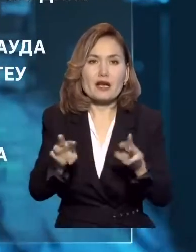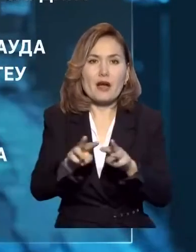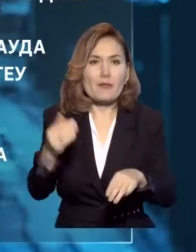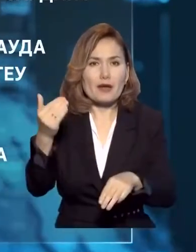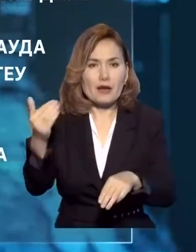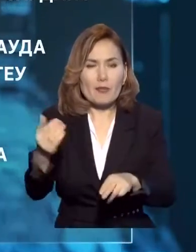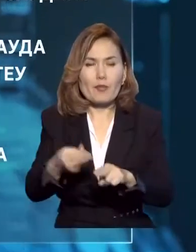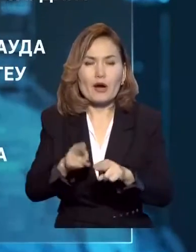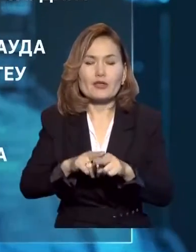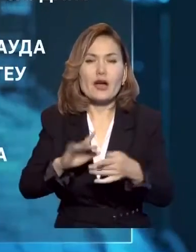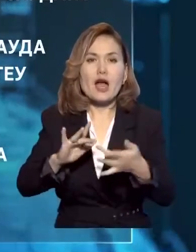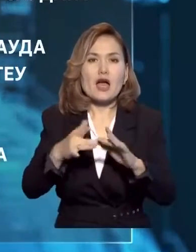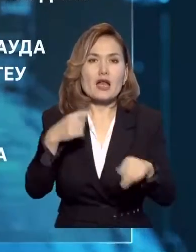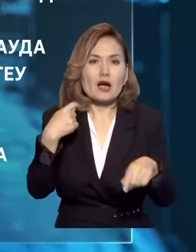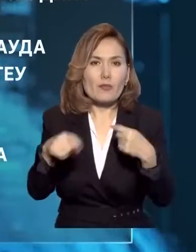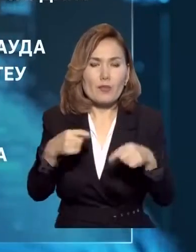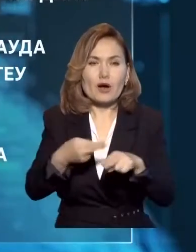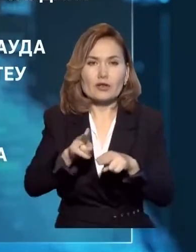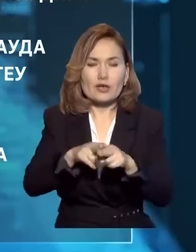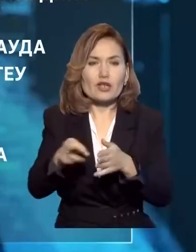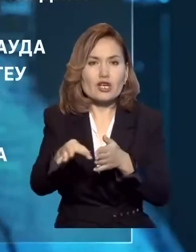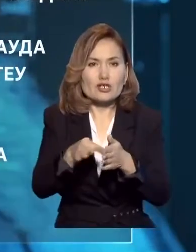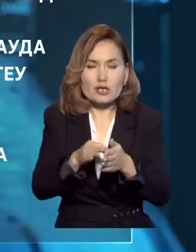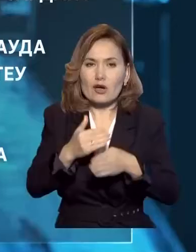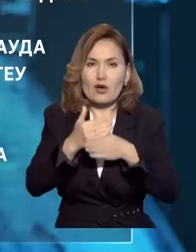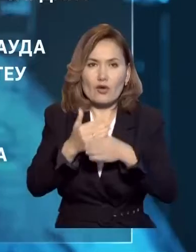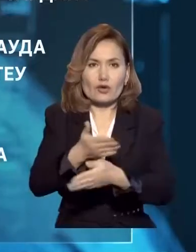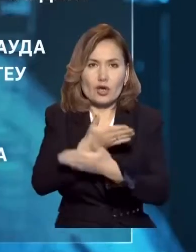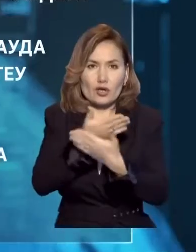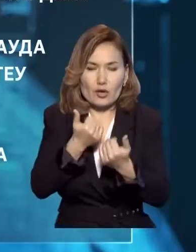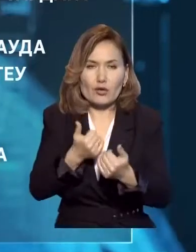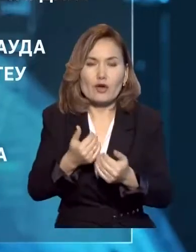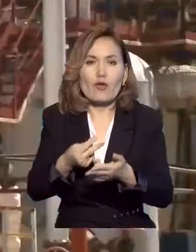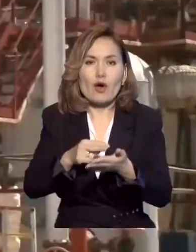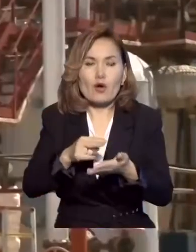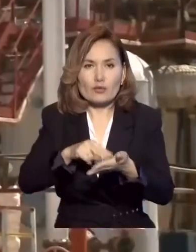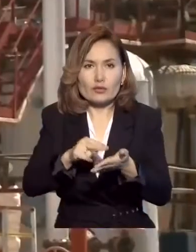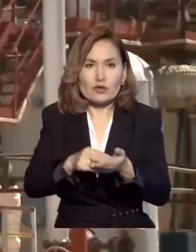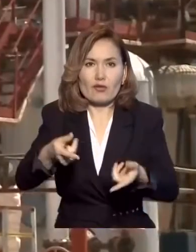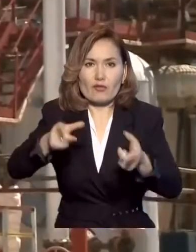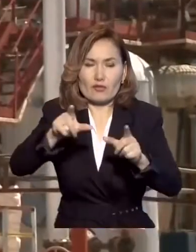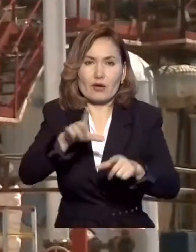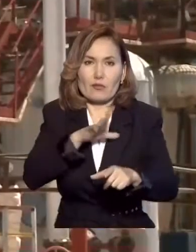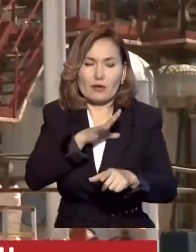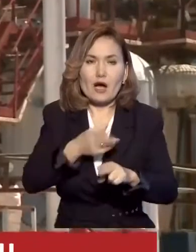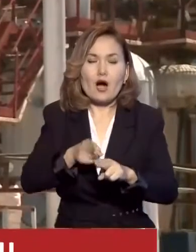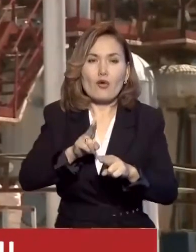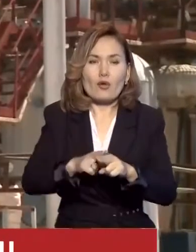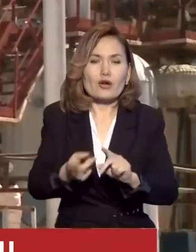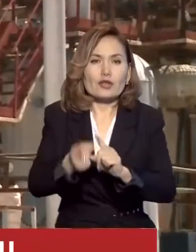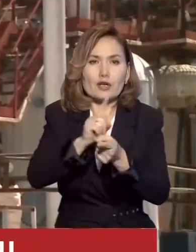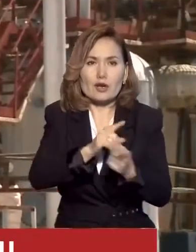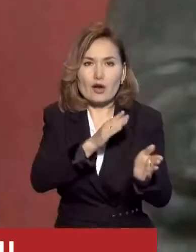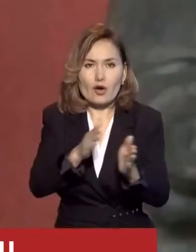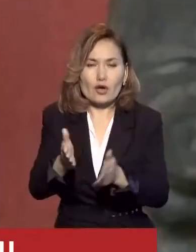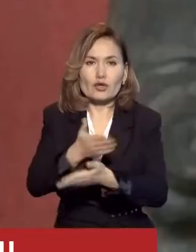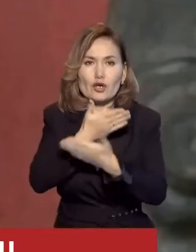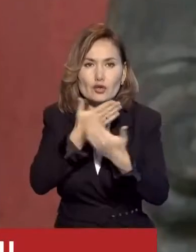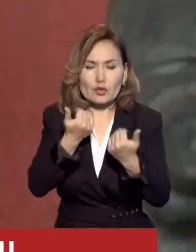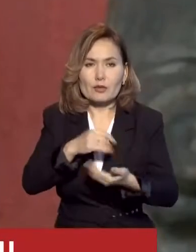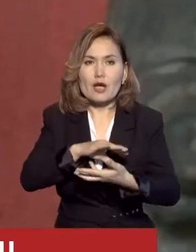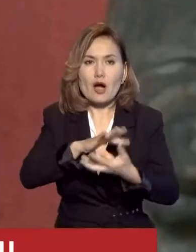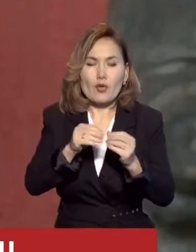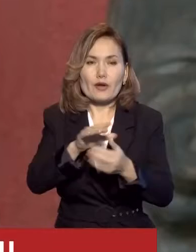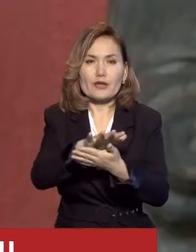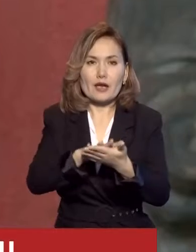министрлігі электрондық сауда бойынша жедел әрекет етіп оны ауыздықтай алмаған. Салаға әлі реформа жасалмаған, жүйелі әдіс жоқ. Бұлай